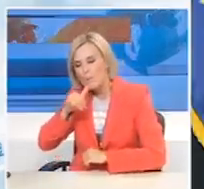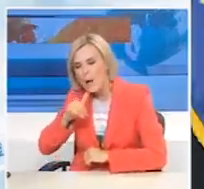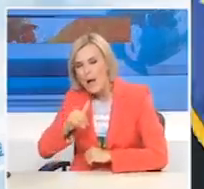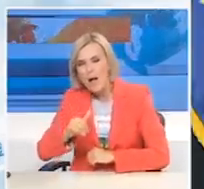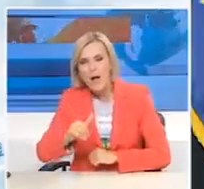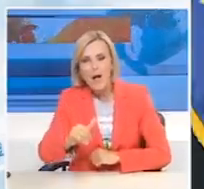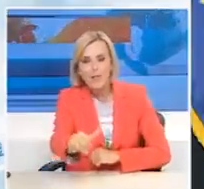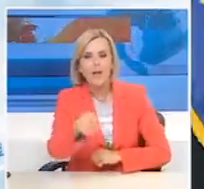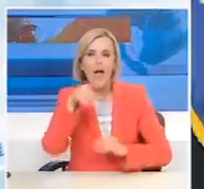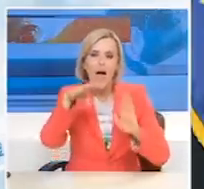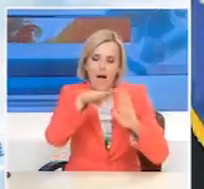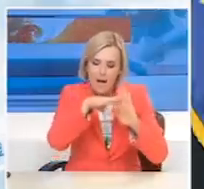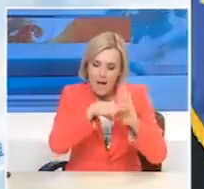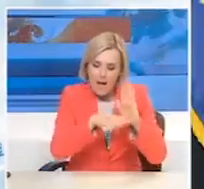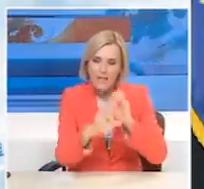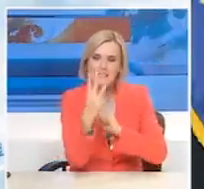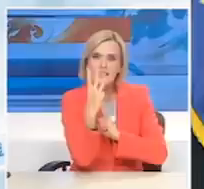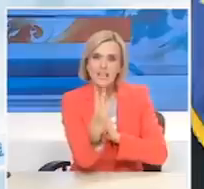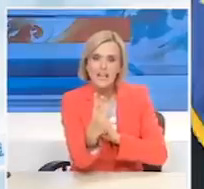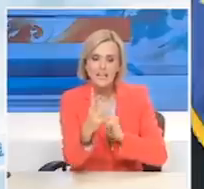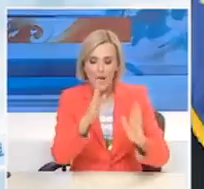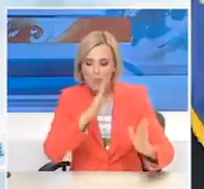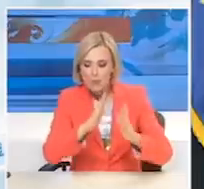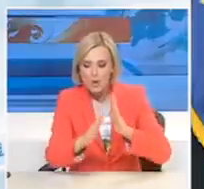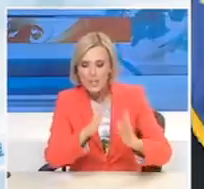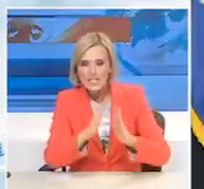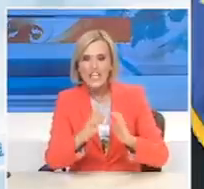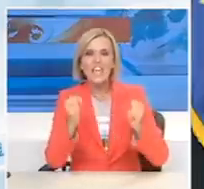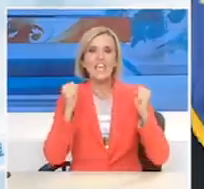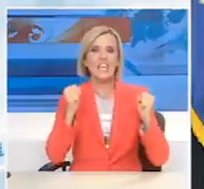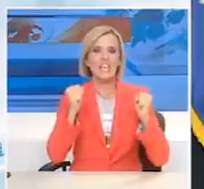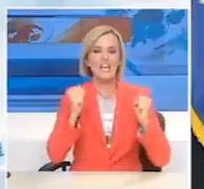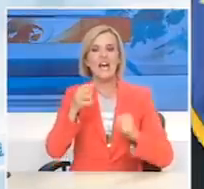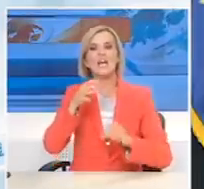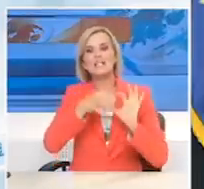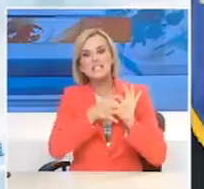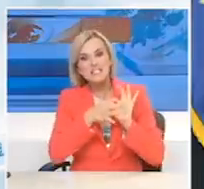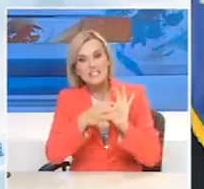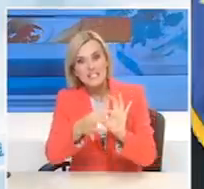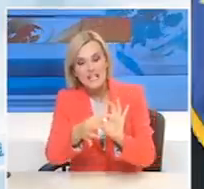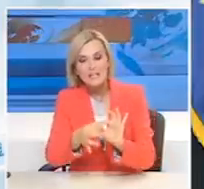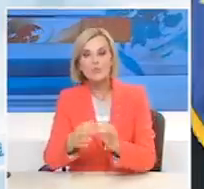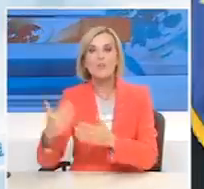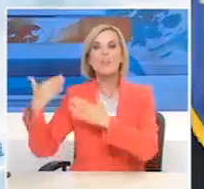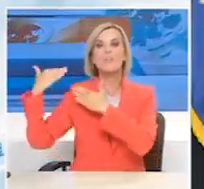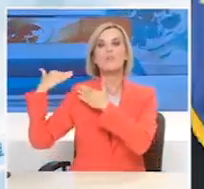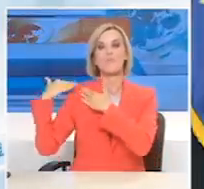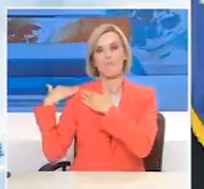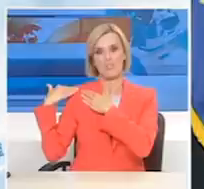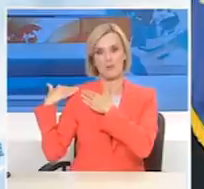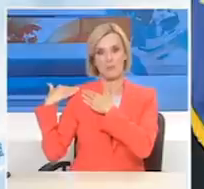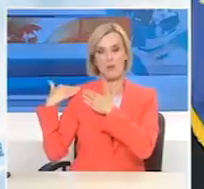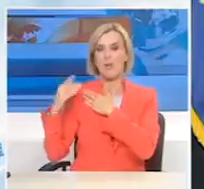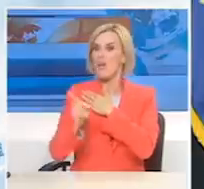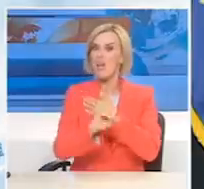ειδικών. Συνεχίζουμε να εφαρμόζουμε προσήλωση στα μέτρα ατομικής προστασίας και υγιεινής. Συνεχίζουμε και παραμένουμε υπεύθυνοι. Γιατί κανείς δεν